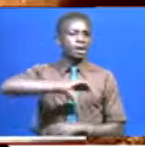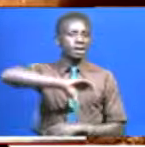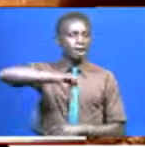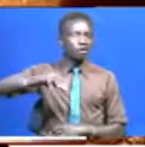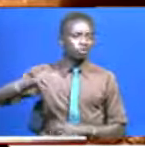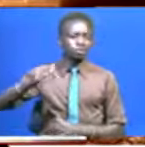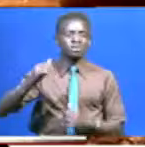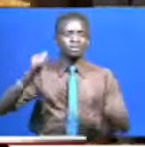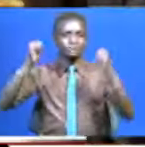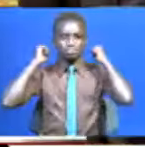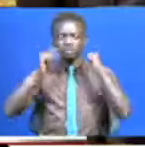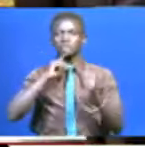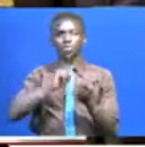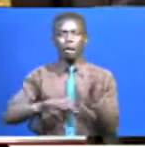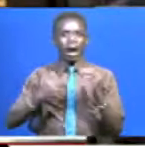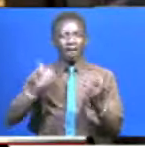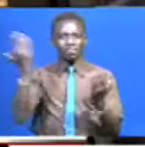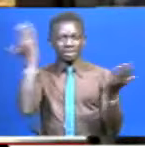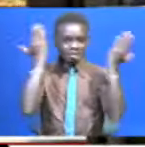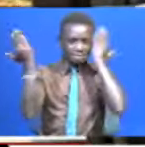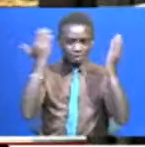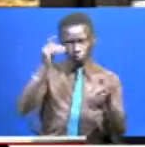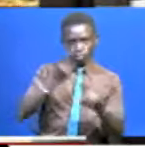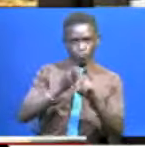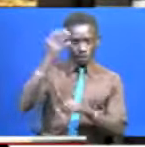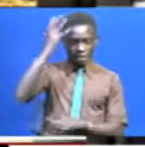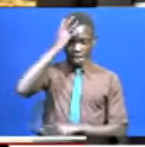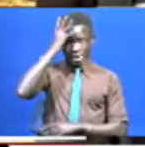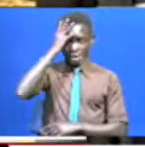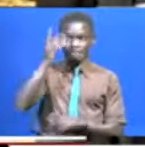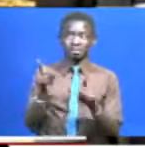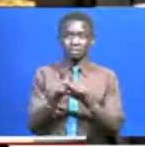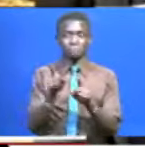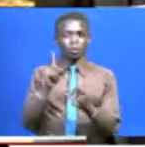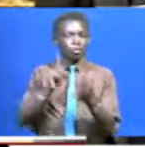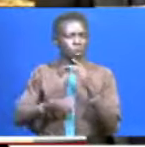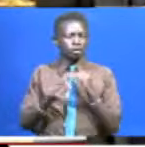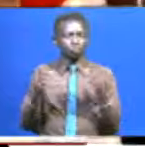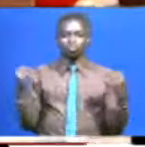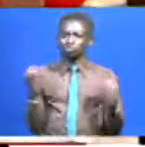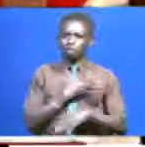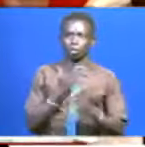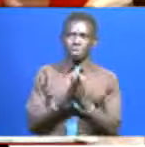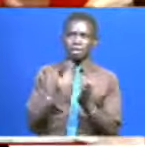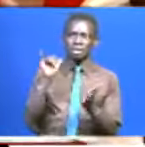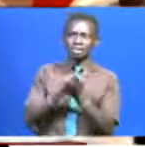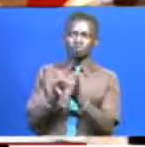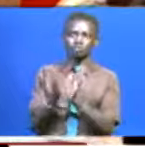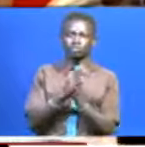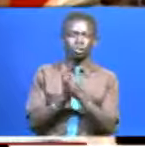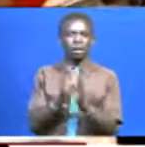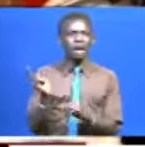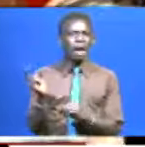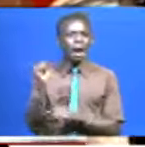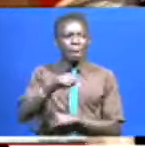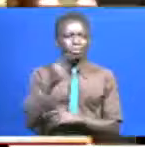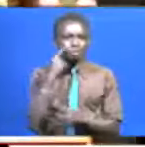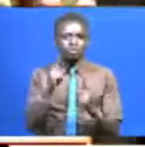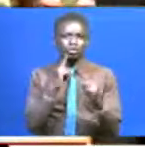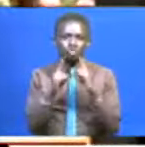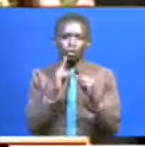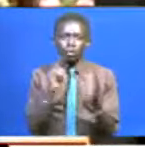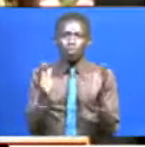kichwani. Babake Samuel Abunga amesema alishtushwa na habari hizo, kwani alikuwa amekutana na kuongea na mwanawe dakika chache kabla ya mkasa